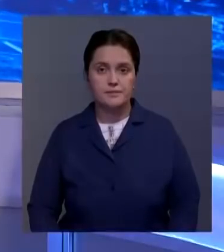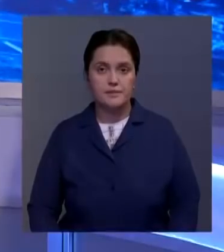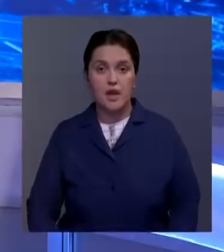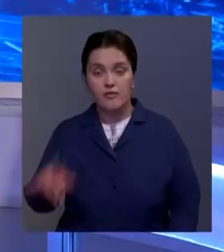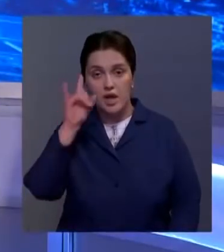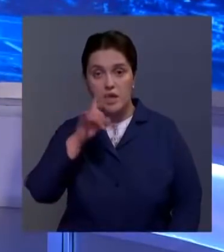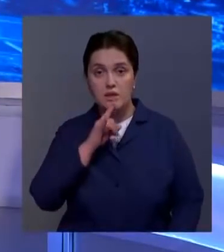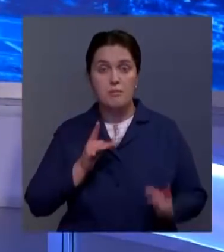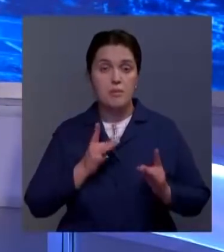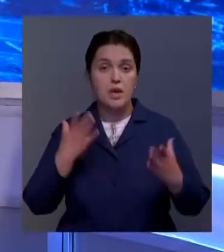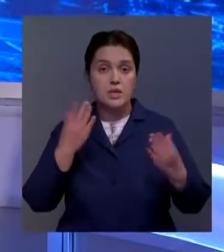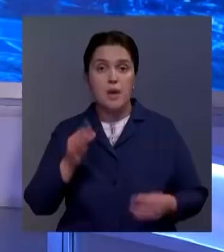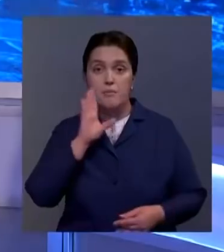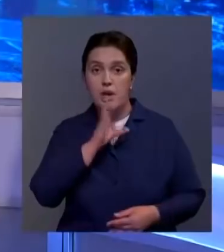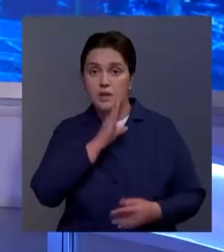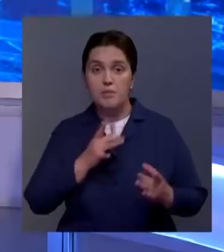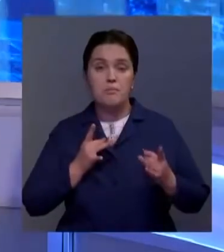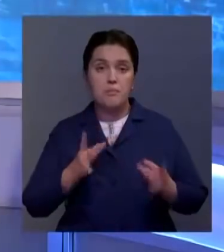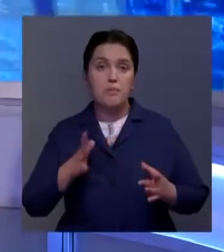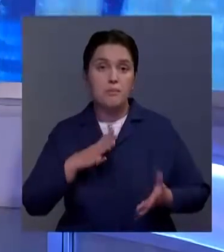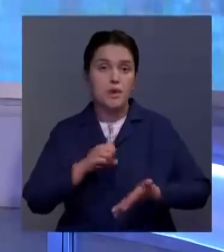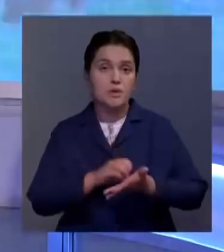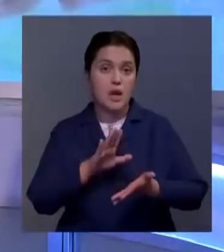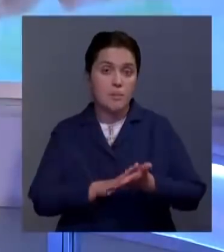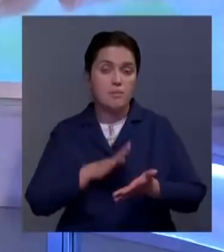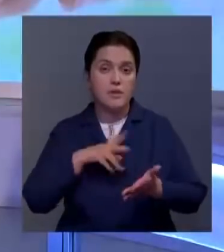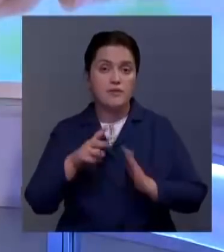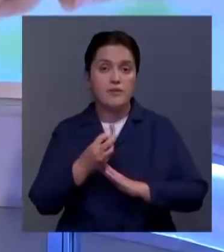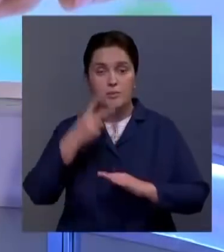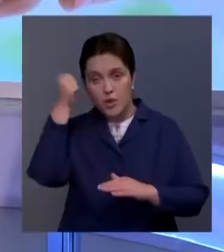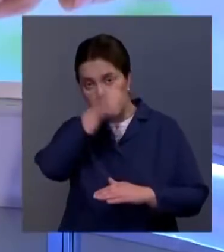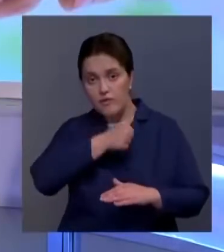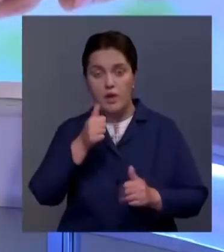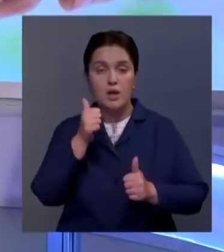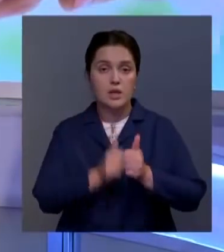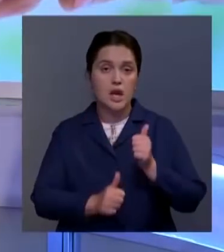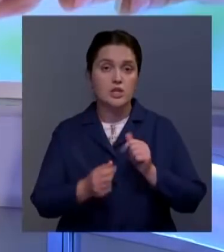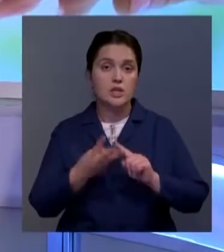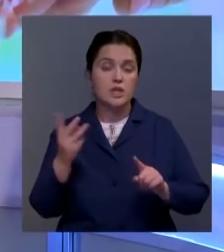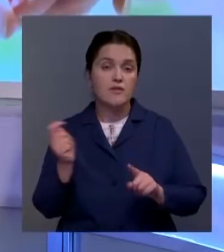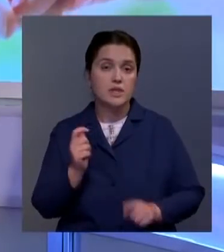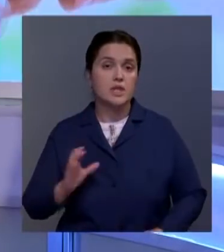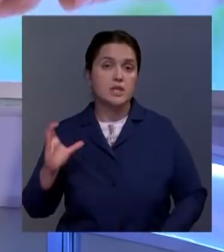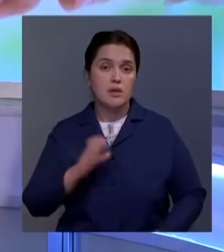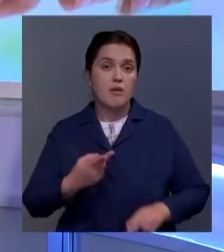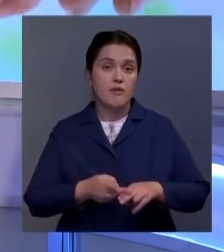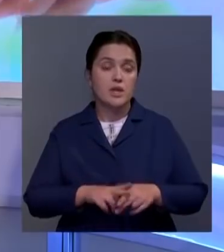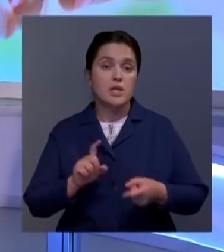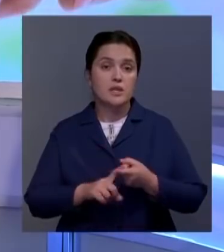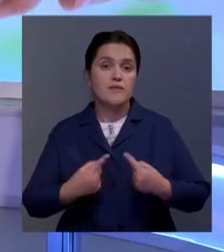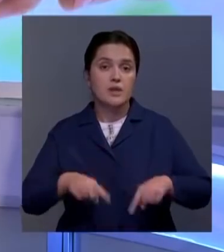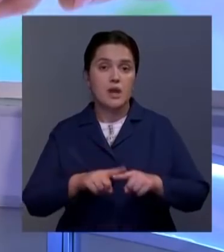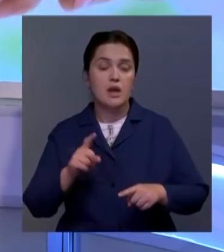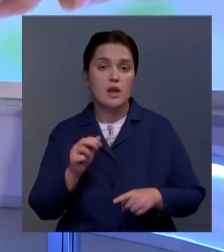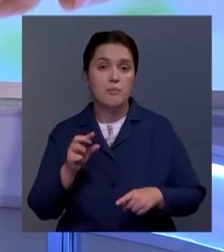В Казахстане сегодня празднуют День матери. Праздник был учрежден в нашей стране в 2012 году. Его отмечают каждое третье воскресенье сентября. В